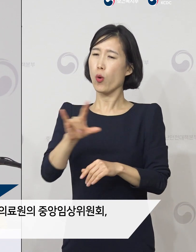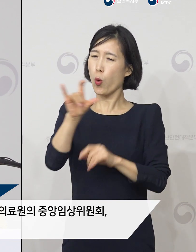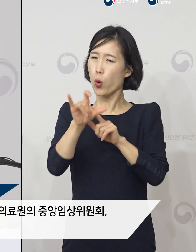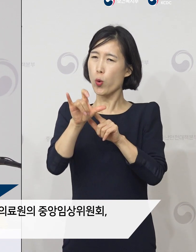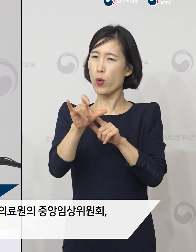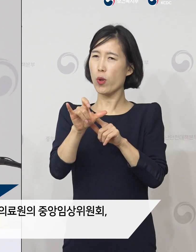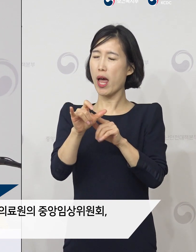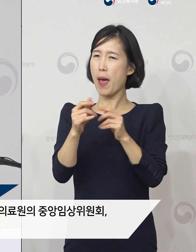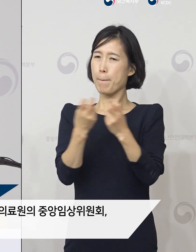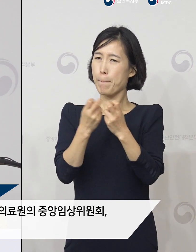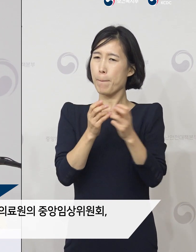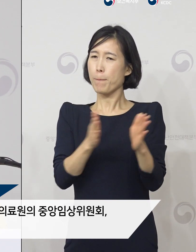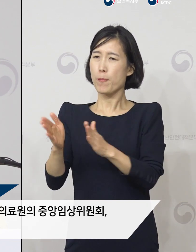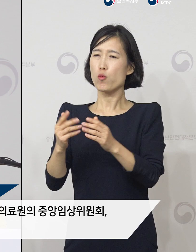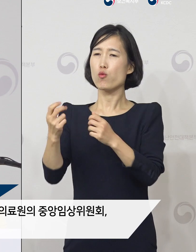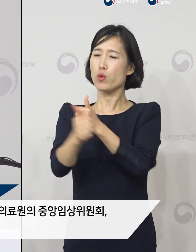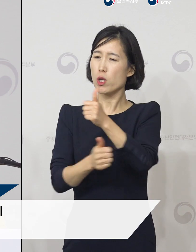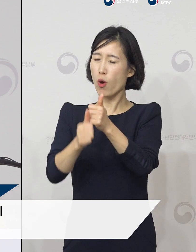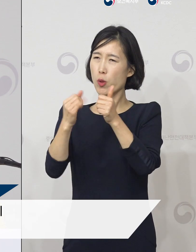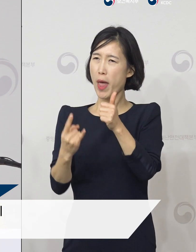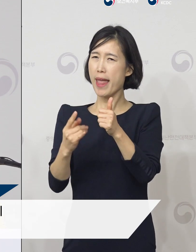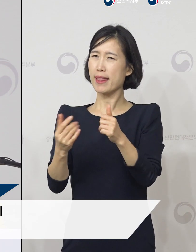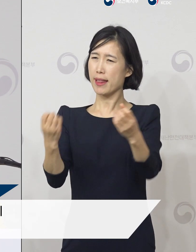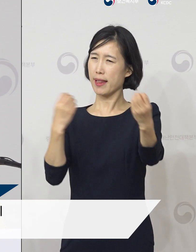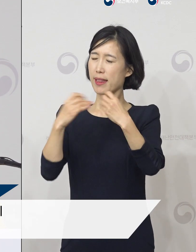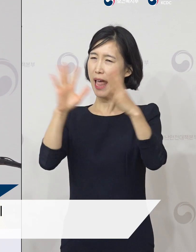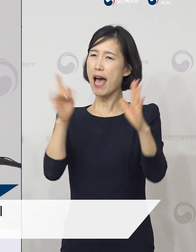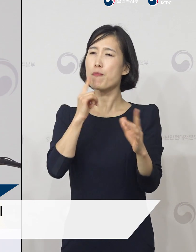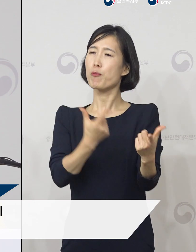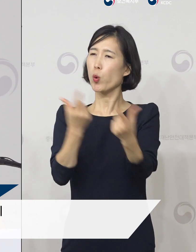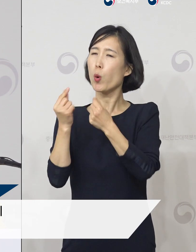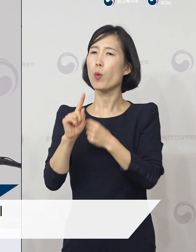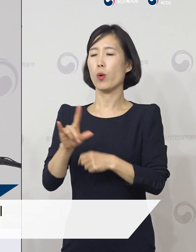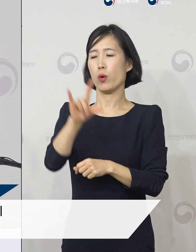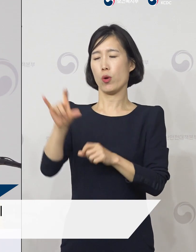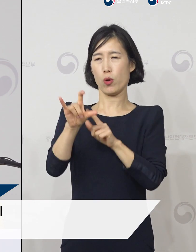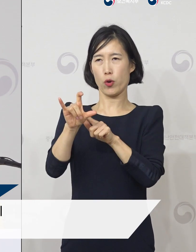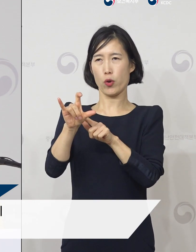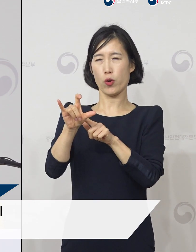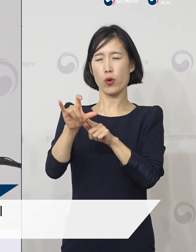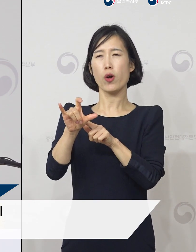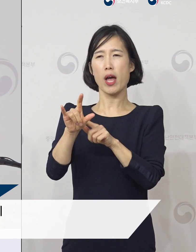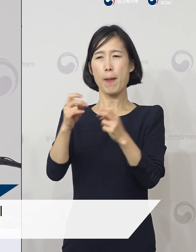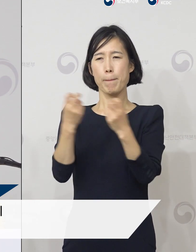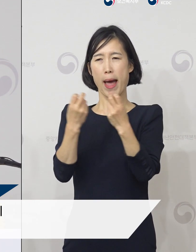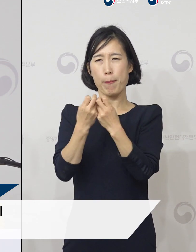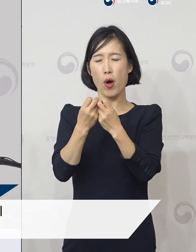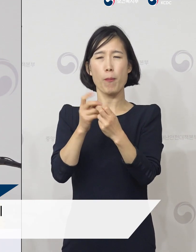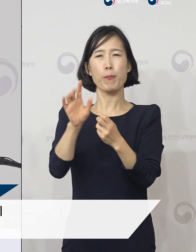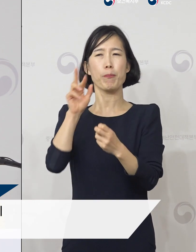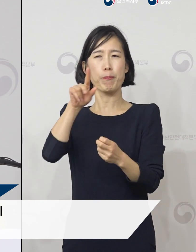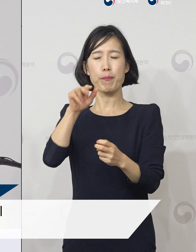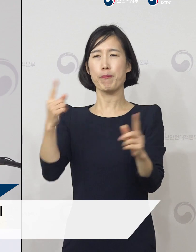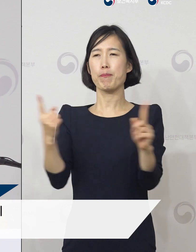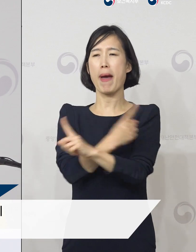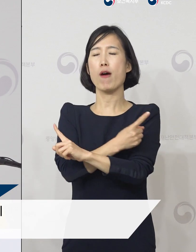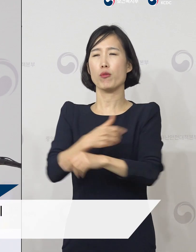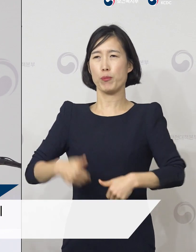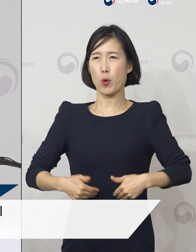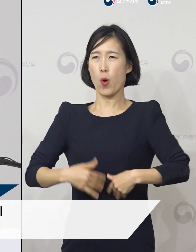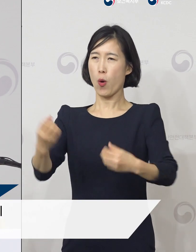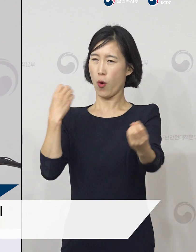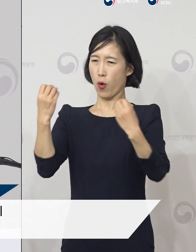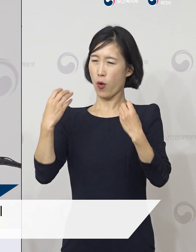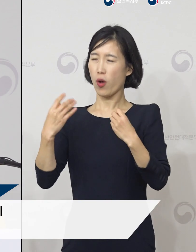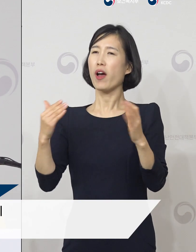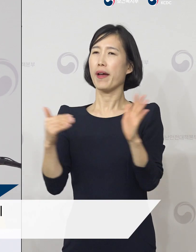코로나19 대책위원회 등의 전문가들은 한 목소리로 코로나19 대응 체계의 전략적 전환이 필요한 시점이라는